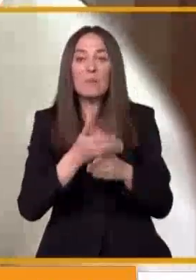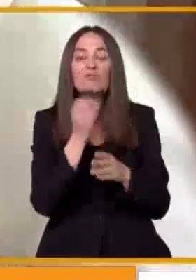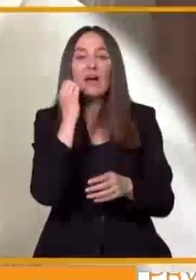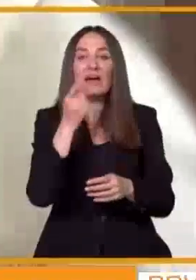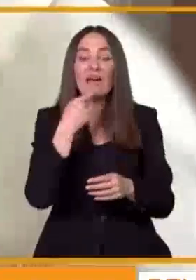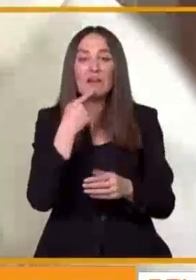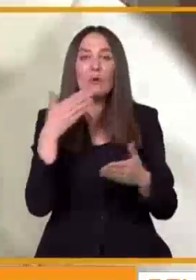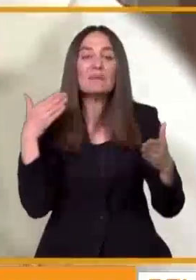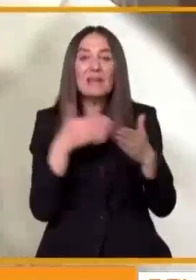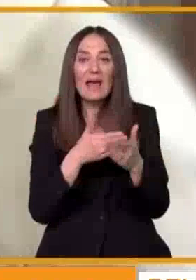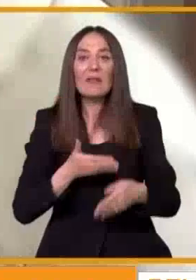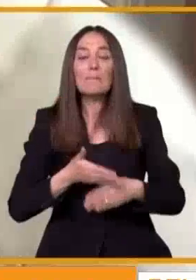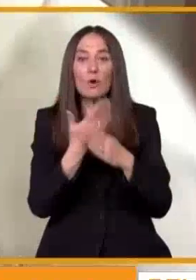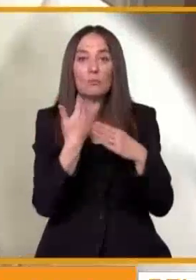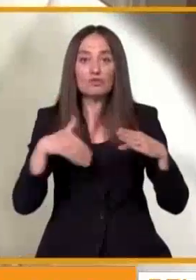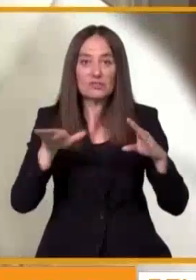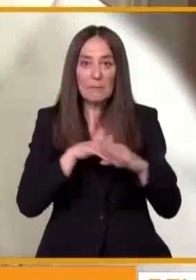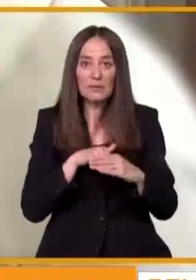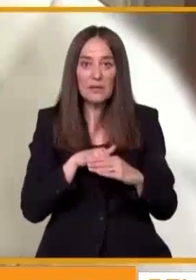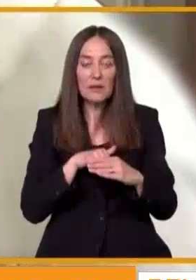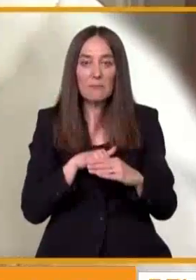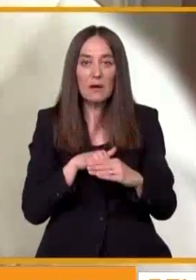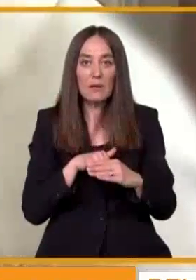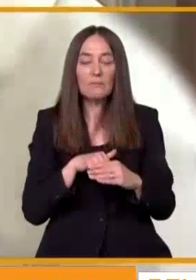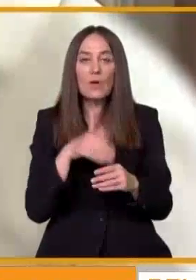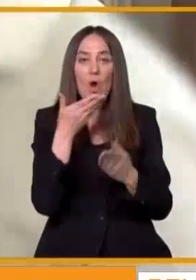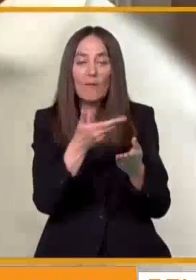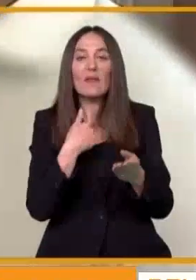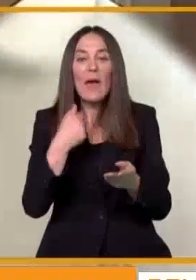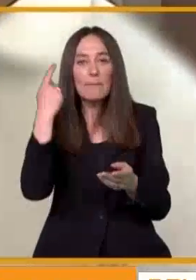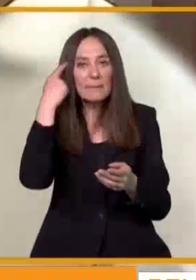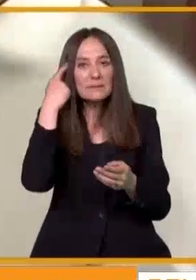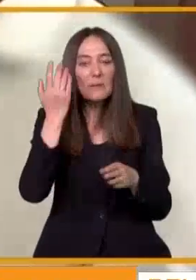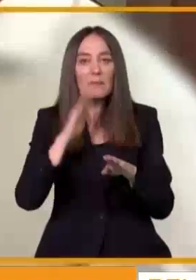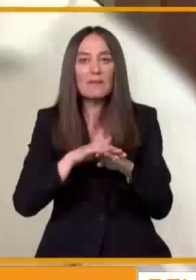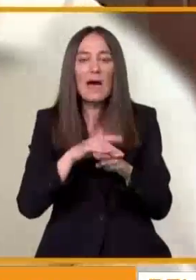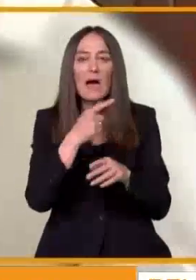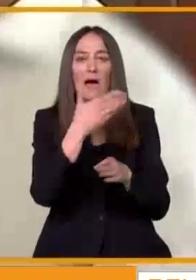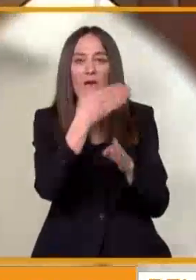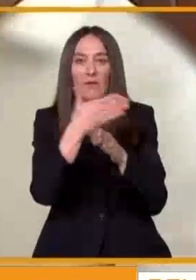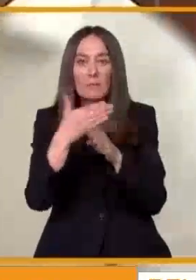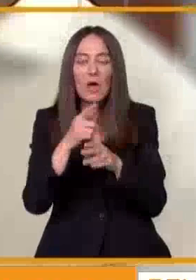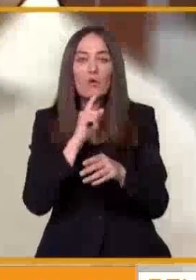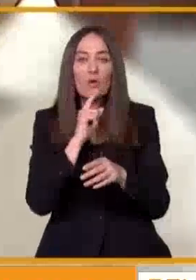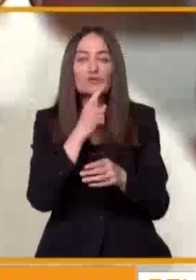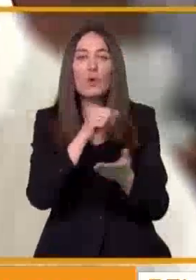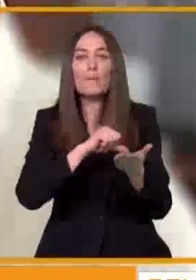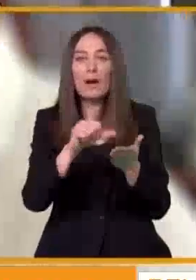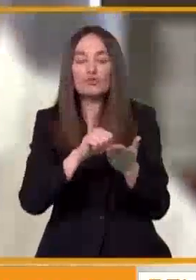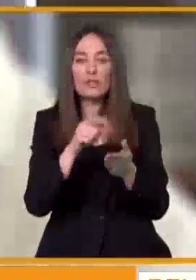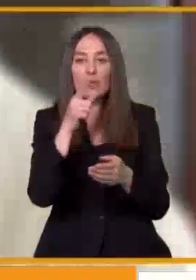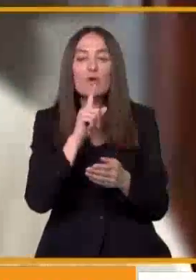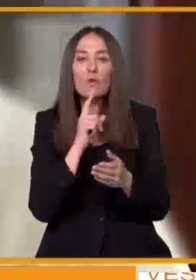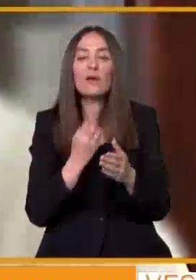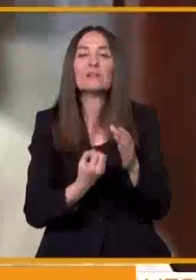kažem direktna pomoć zaposlenima, ovde mislim na preduzetnike, one koji su paušalci, one koji